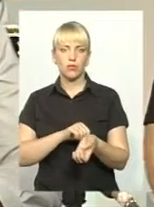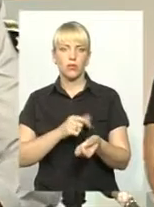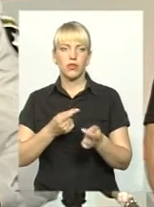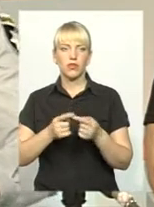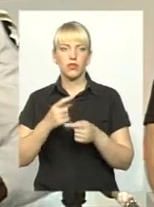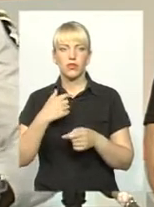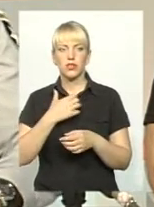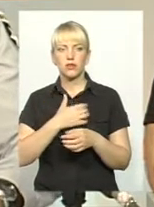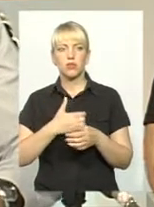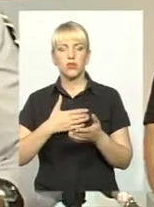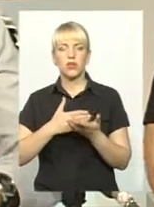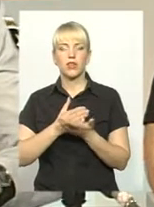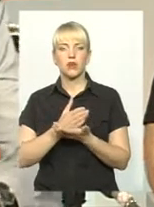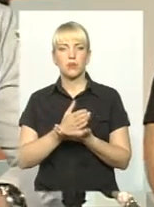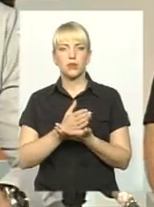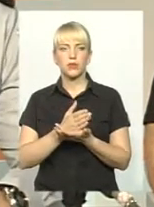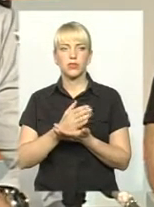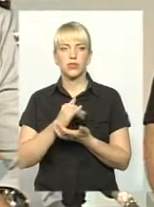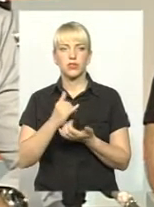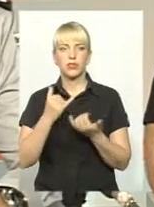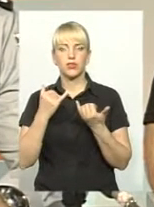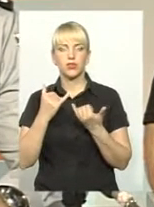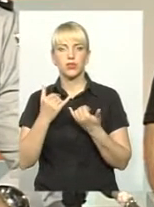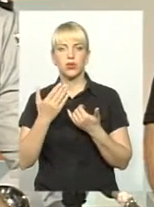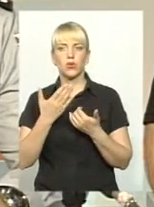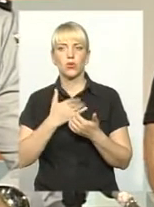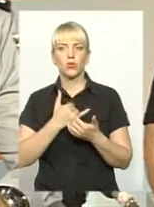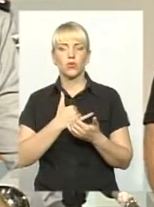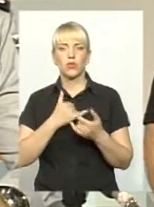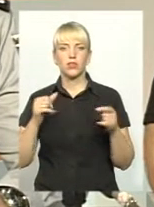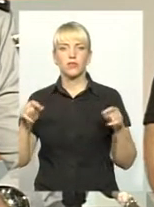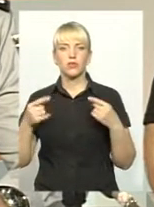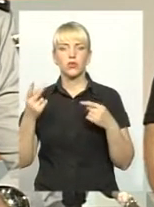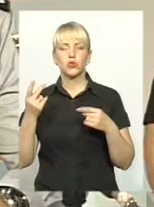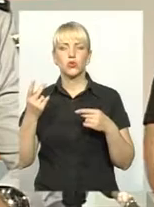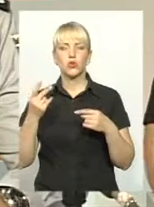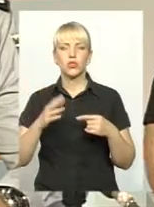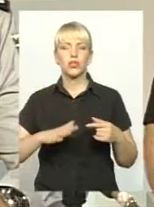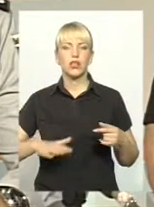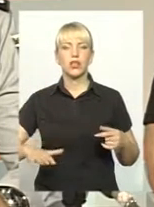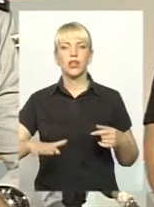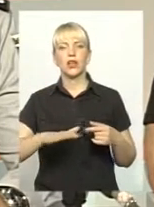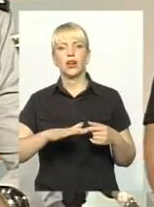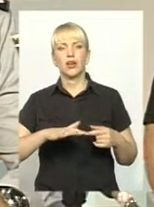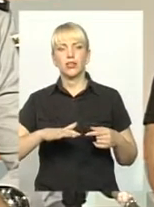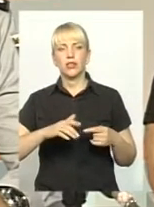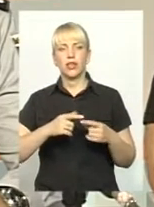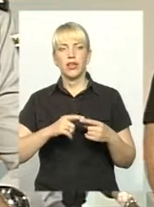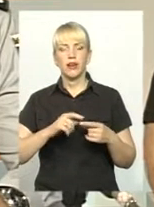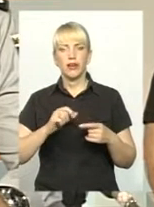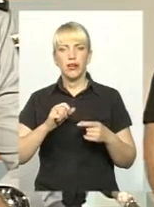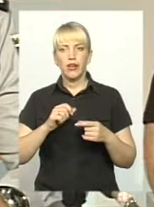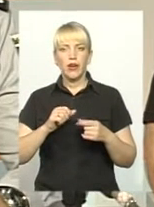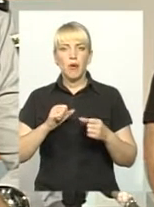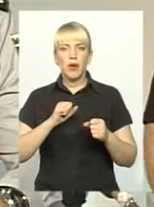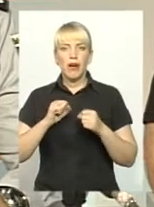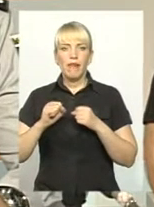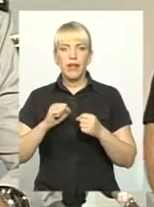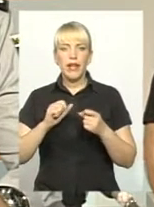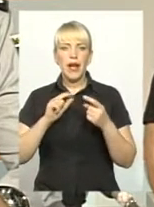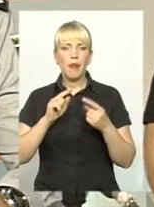наших пріоритетних напрямків. І сьогодні в нас створене друге територіальне управління протидії наркотикам. І ми